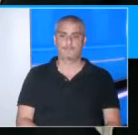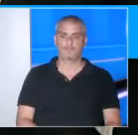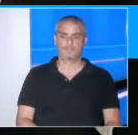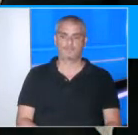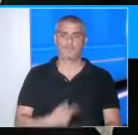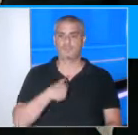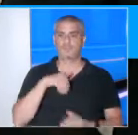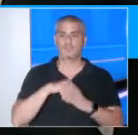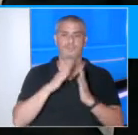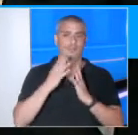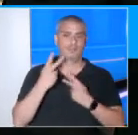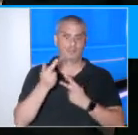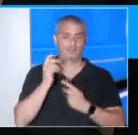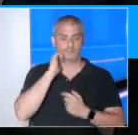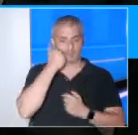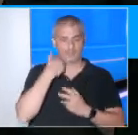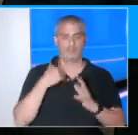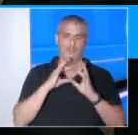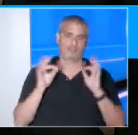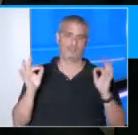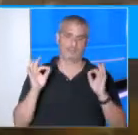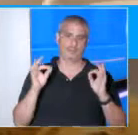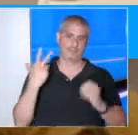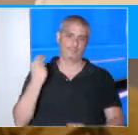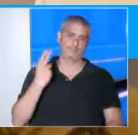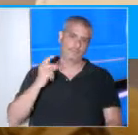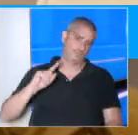אנחנו בבית החולים ממחר אנחנו מתחילים